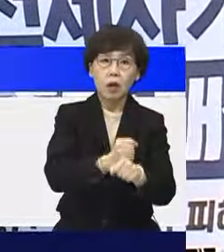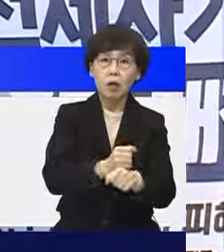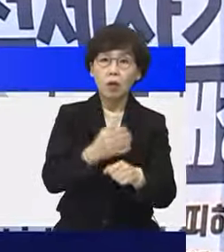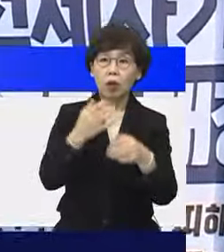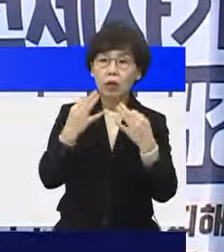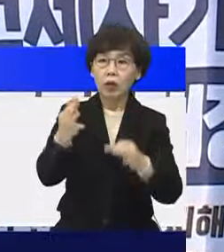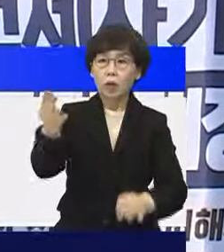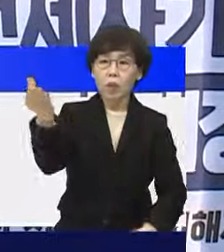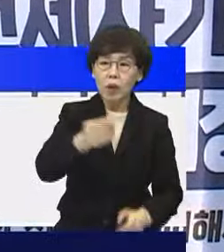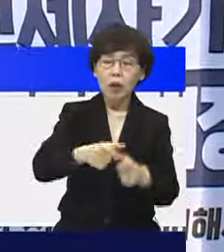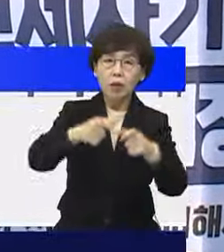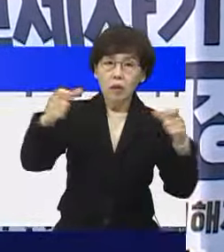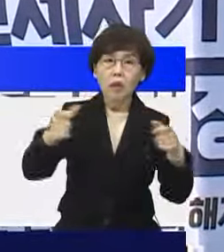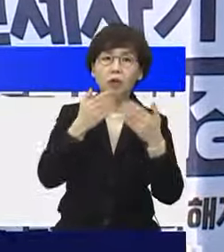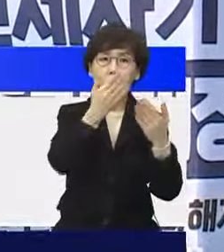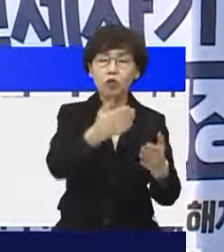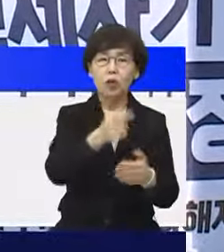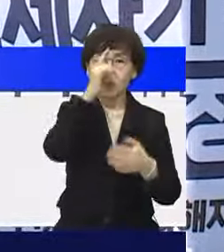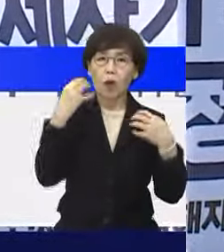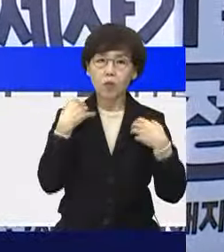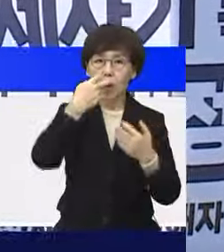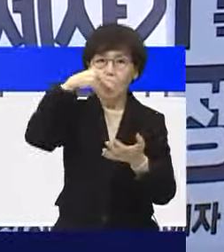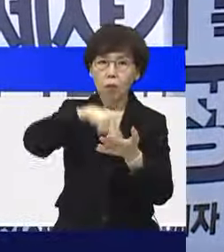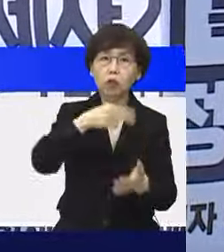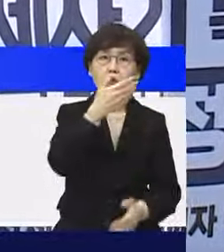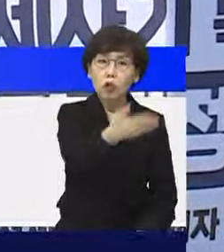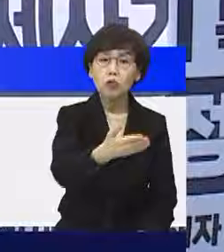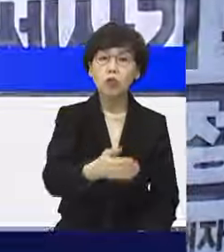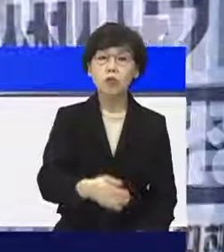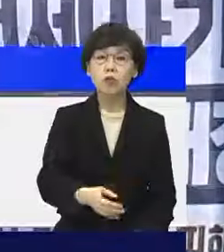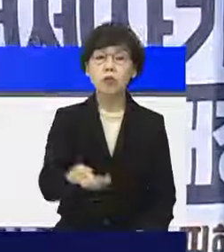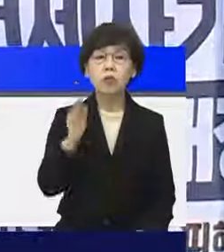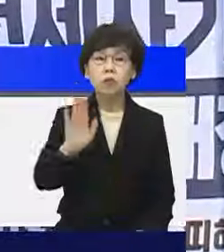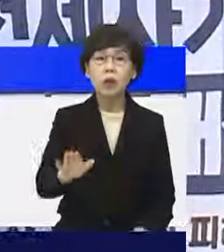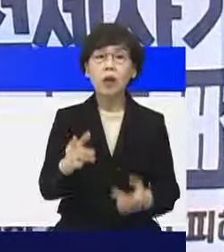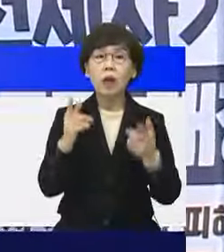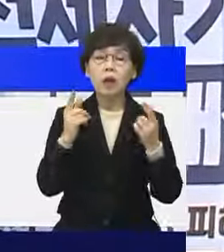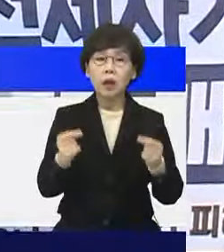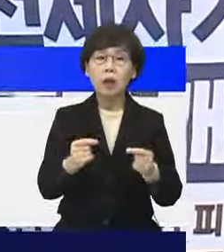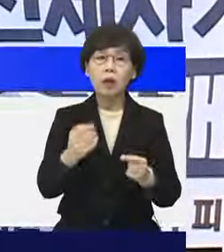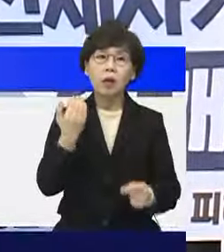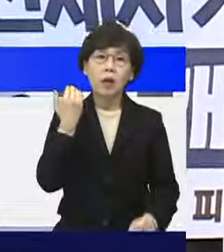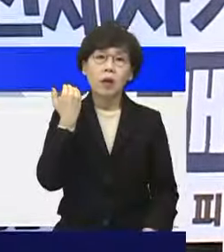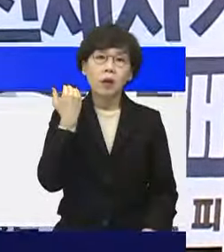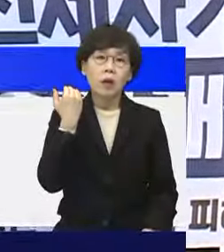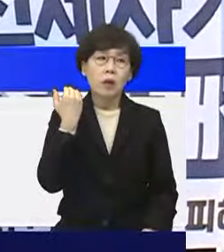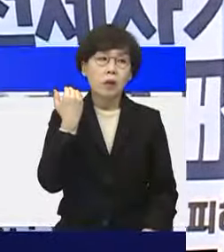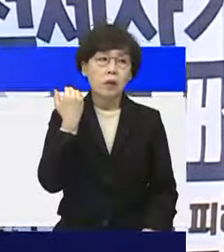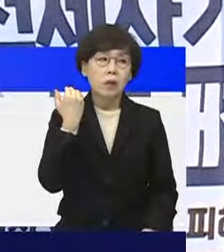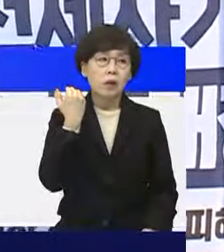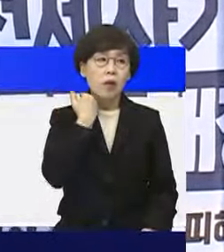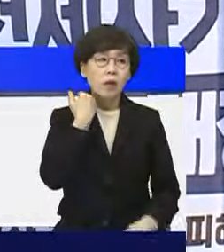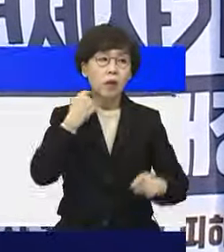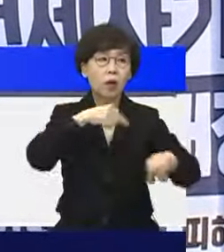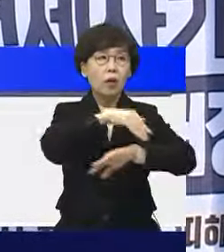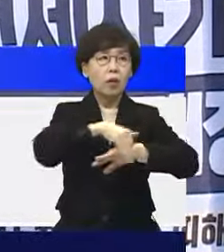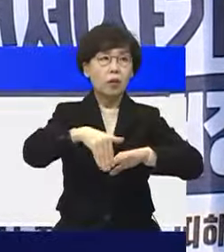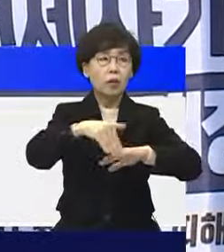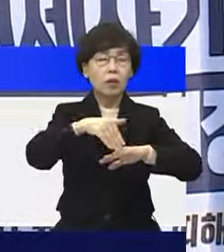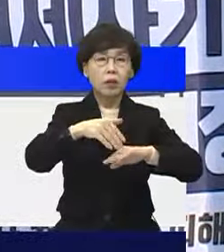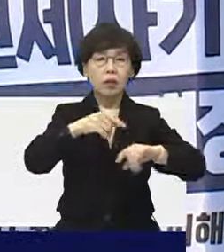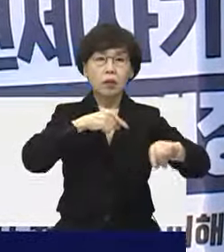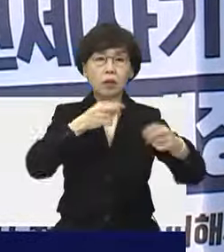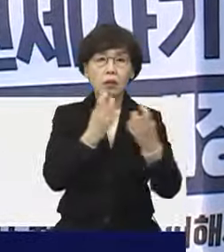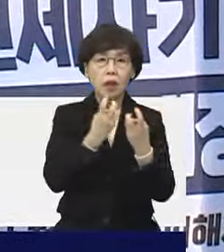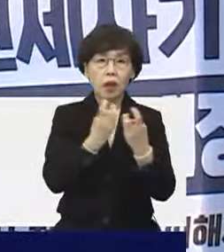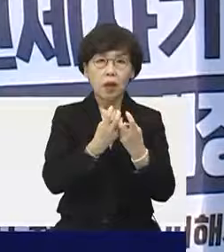대출 늘려주고 정부가 보증 서줄 때는 언제고 이런 지금 전세 정책의 잘못된 허술함을 가지고